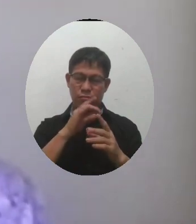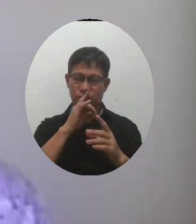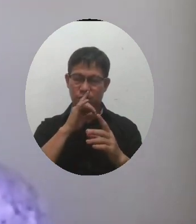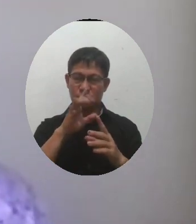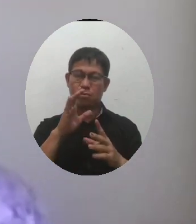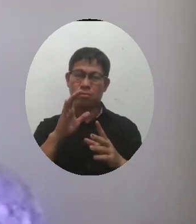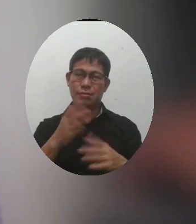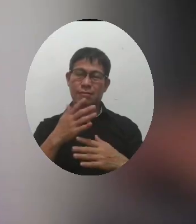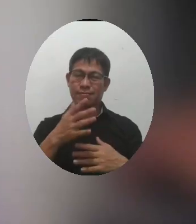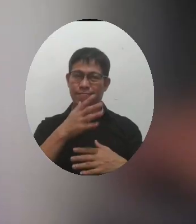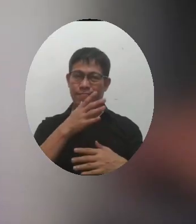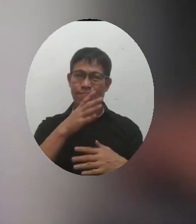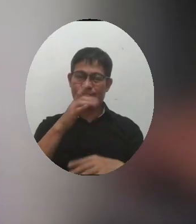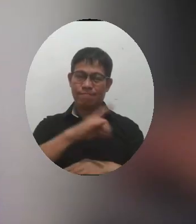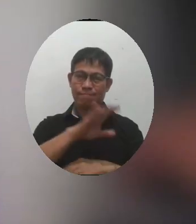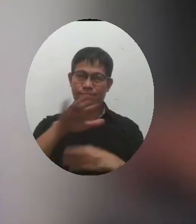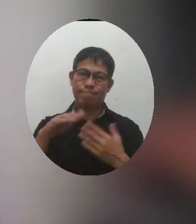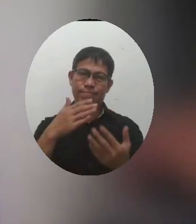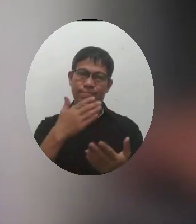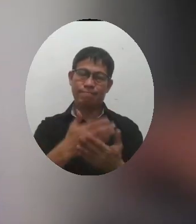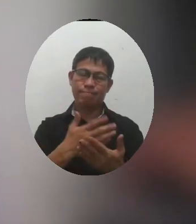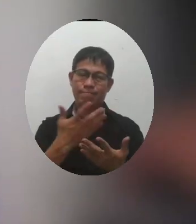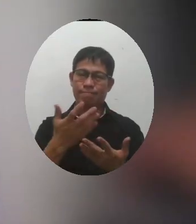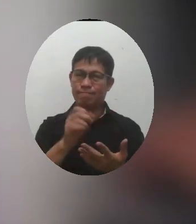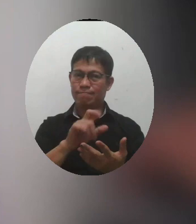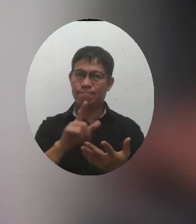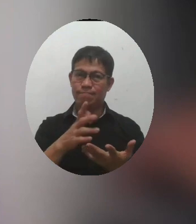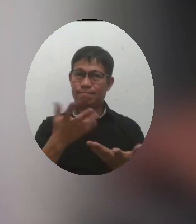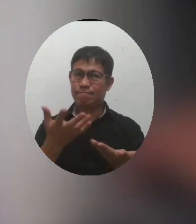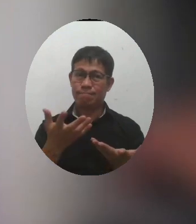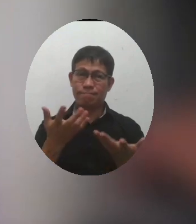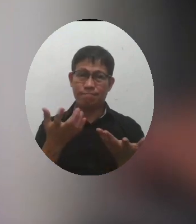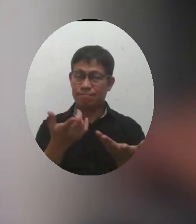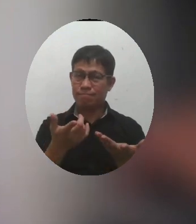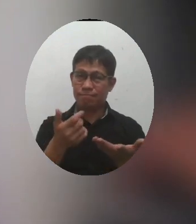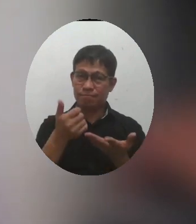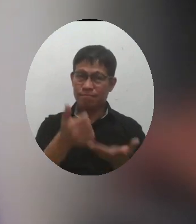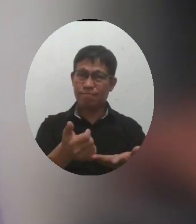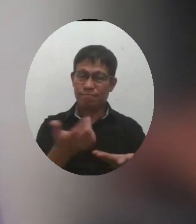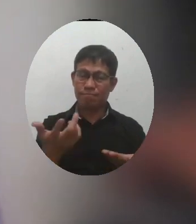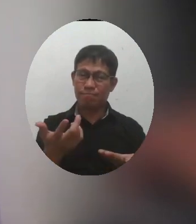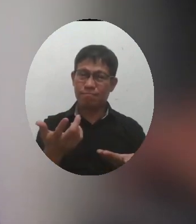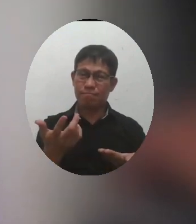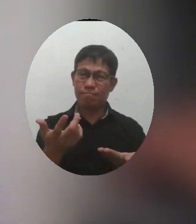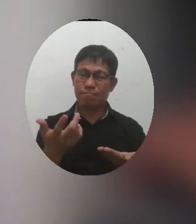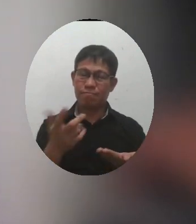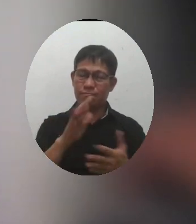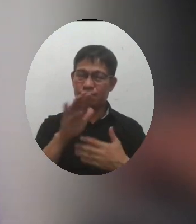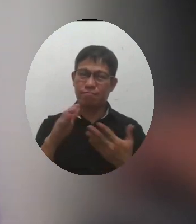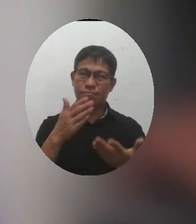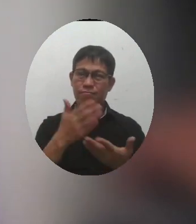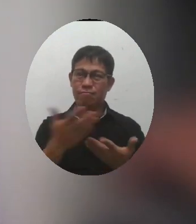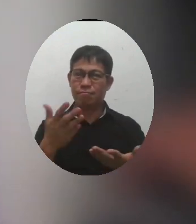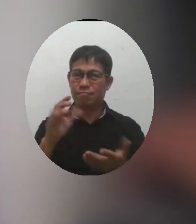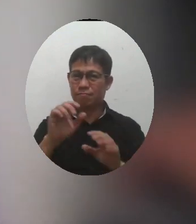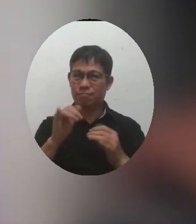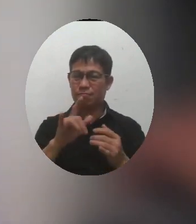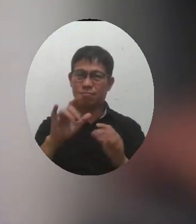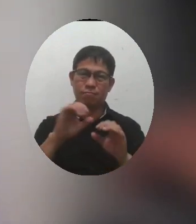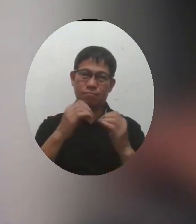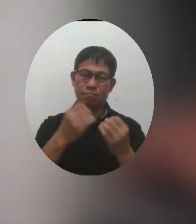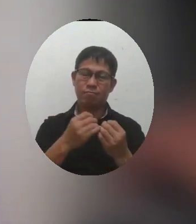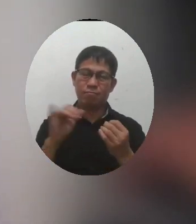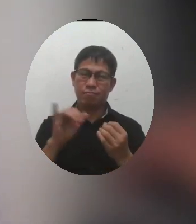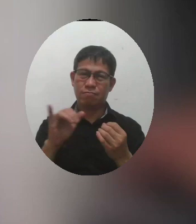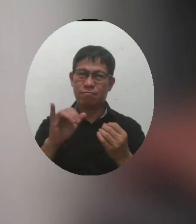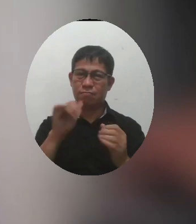Mother's Day sa inyo. Magpapasalamat tayo sa lahat ng mga nagbibigay ng kanilang mga donasyon at sa lahat ng ahensya at organisasyon, private